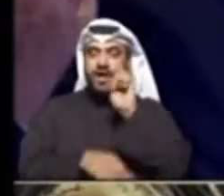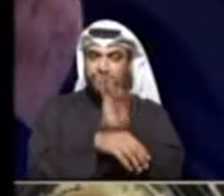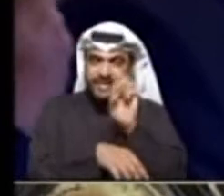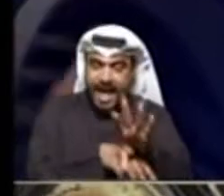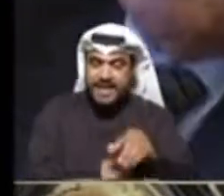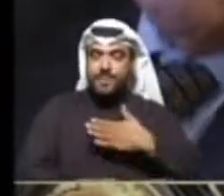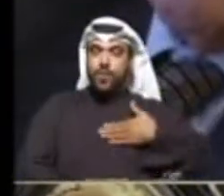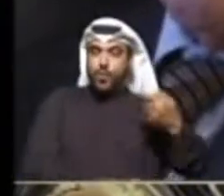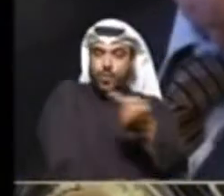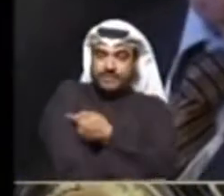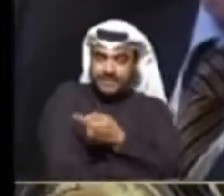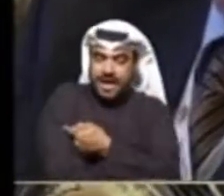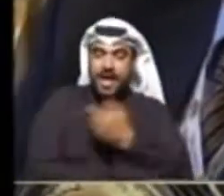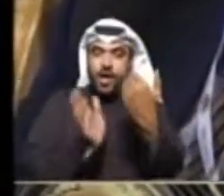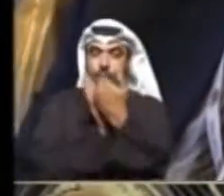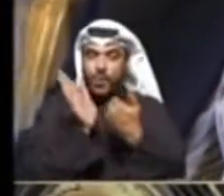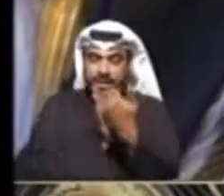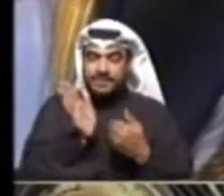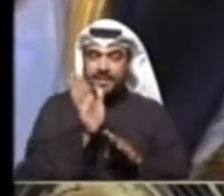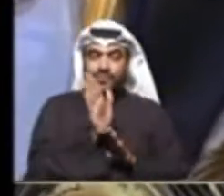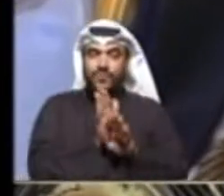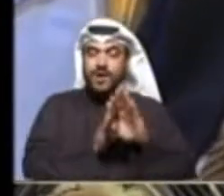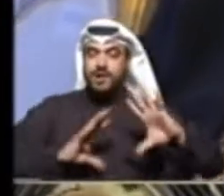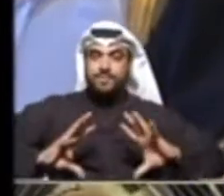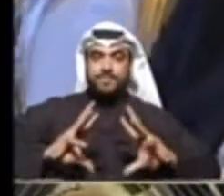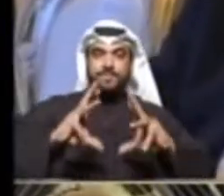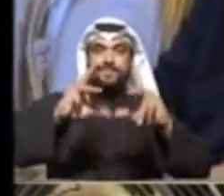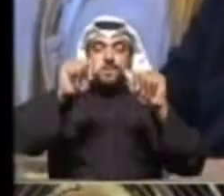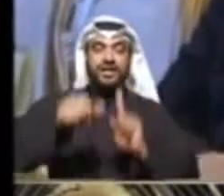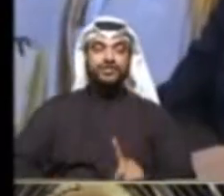والصحة والحماية الاجتماعية وضمان الحلول